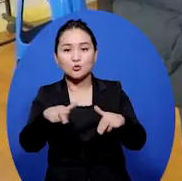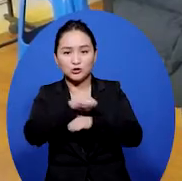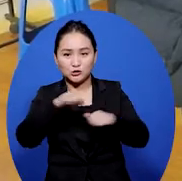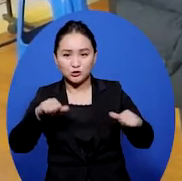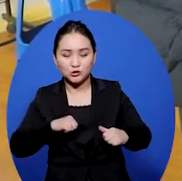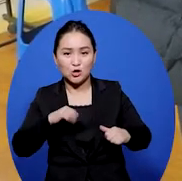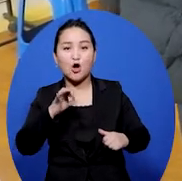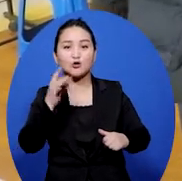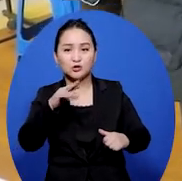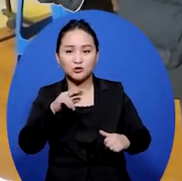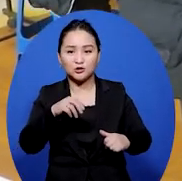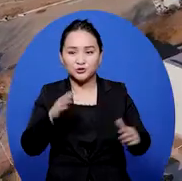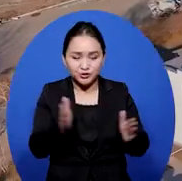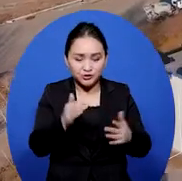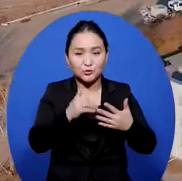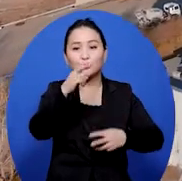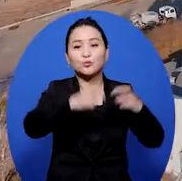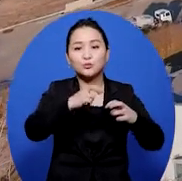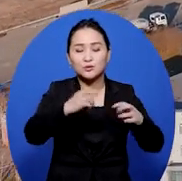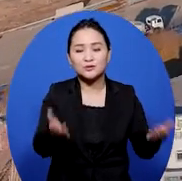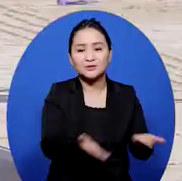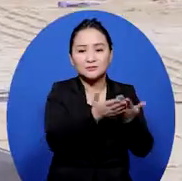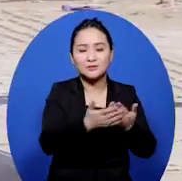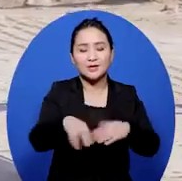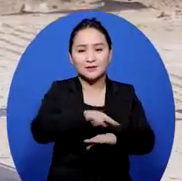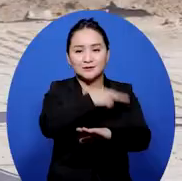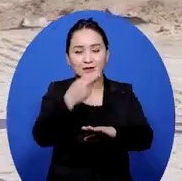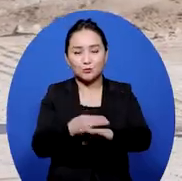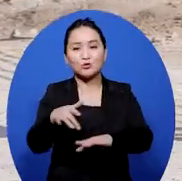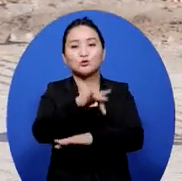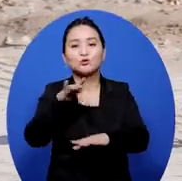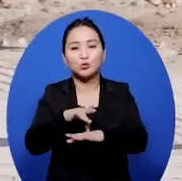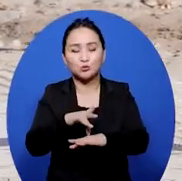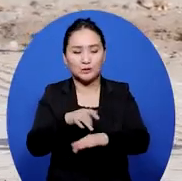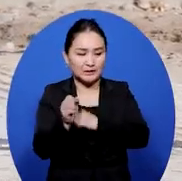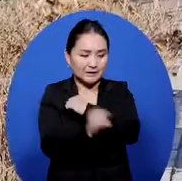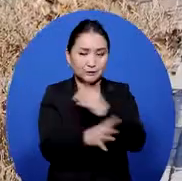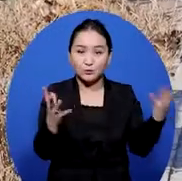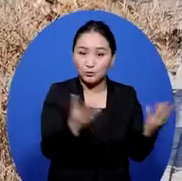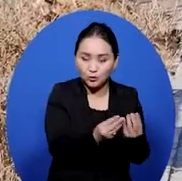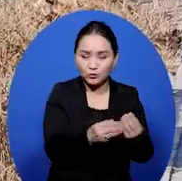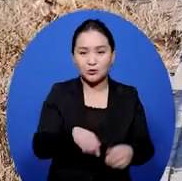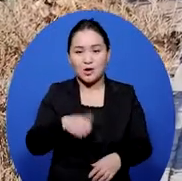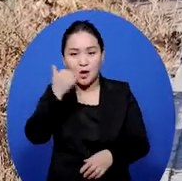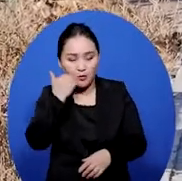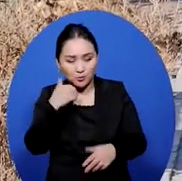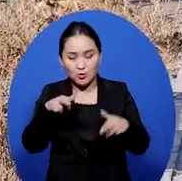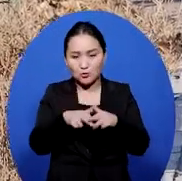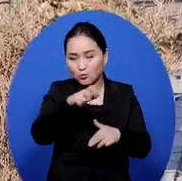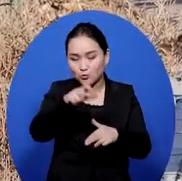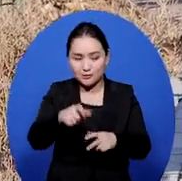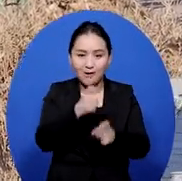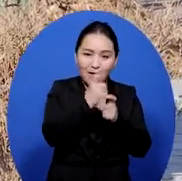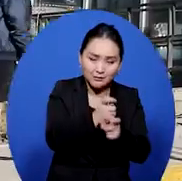ордон, жижигдэн үйлдвэрлэлийг дэмжих Дархан Уул төв гэлмэд, ажилгүйд ядуурлыг бууруулах, ахмадуудыг хөгжлийн бэрхшээлтэй иргэдийг